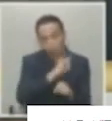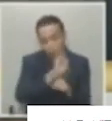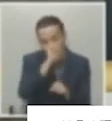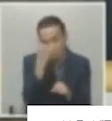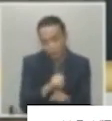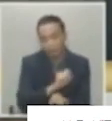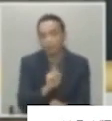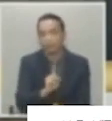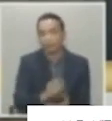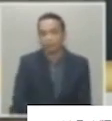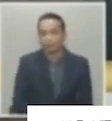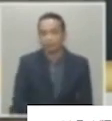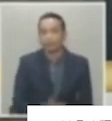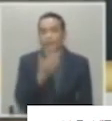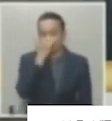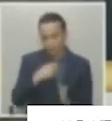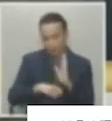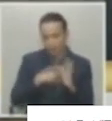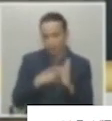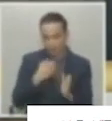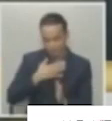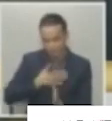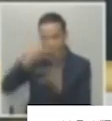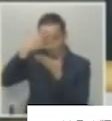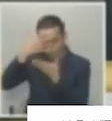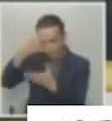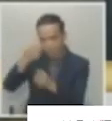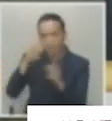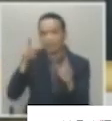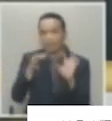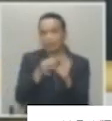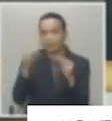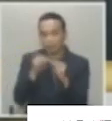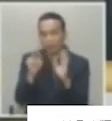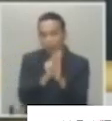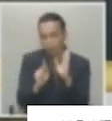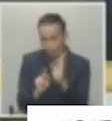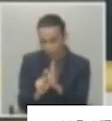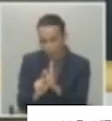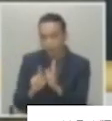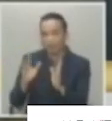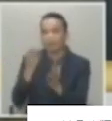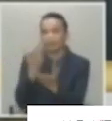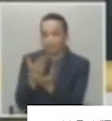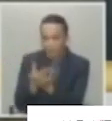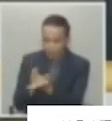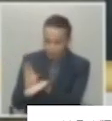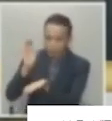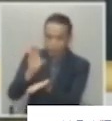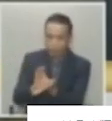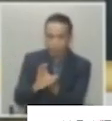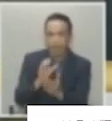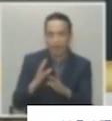มพูดอย่างนี้เพราะอะไรครับเพราะว่าผมสนใจกฎหมายวิธีการงบประมาณและผมสนใจกฎหมายกระจายอำนาจมากกฎหมายกระจายอำนา